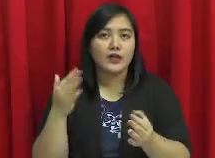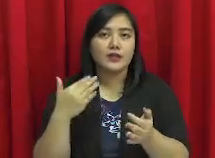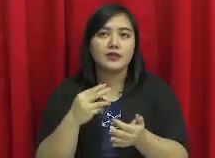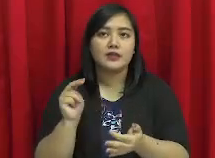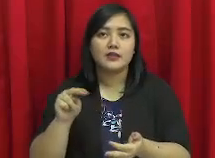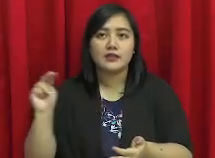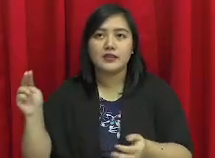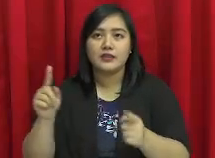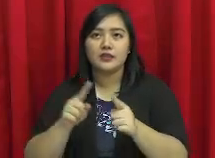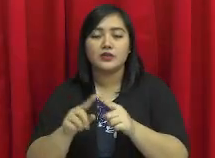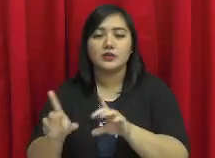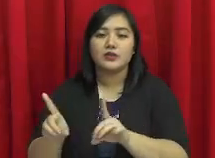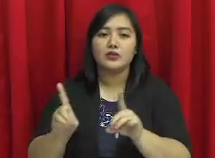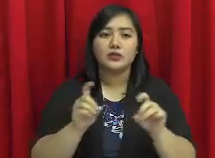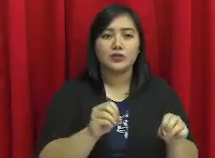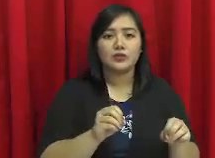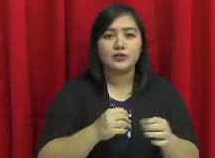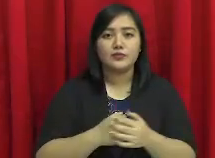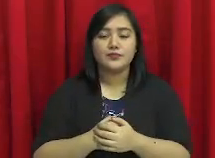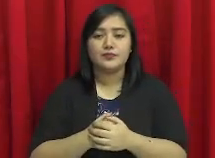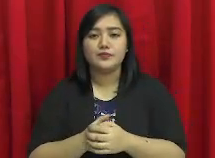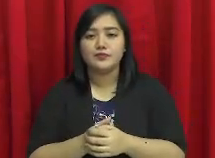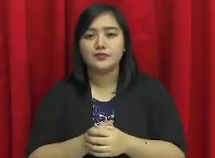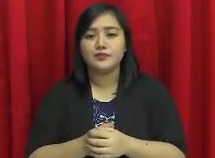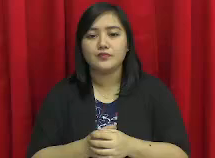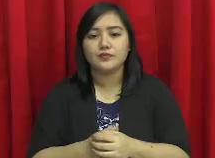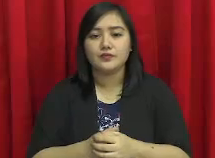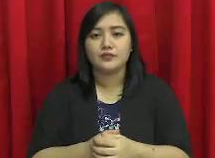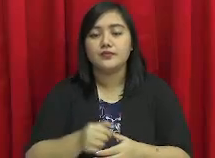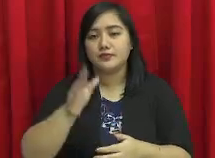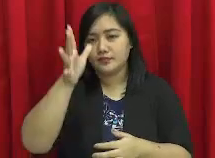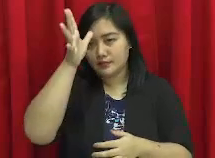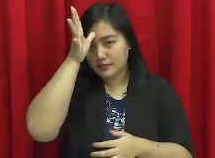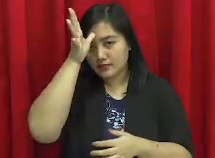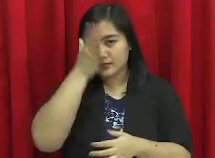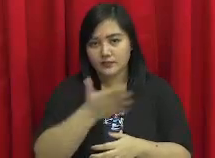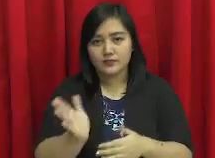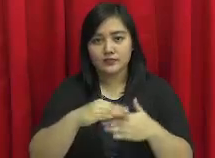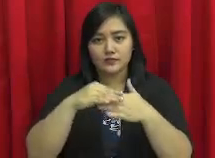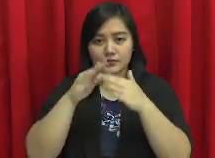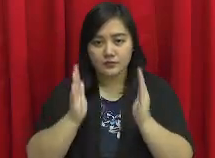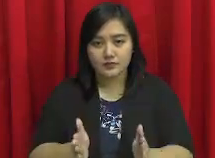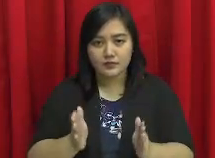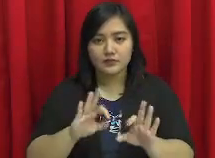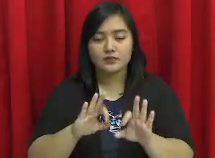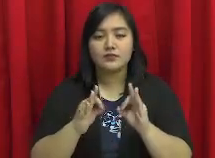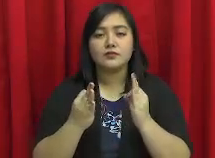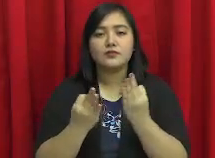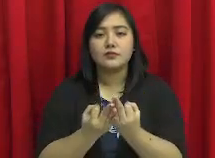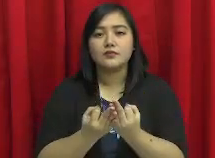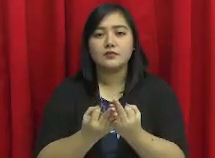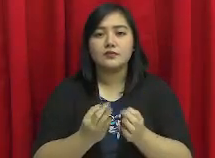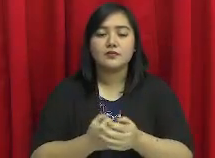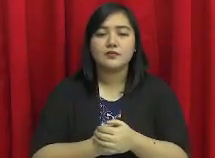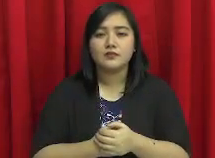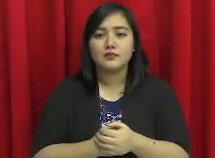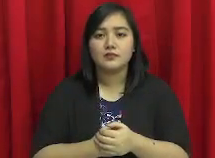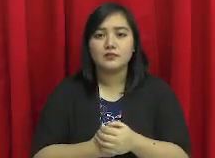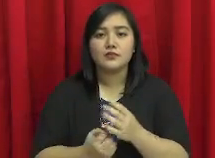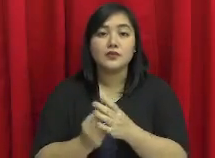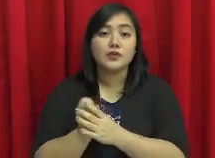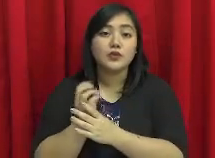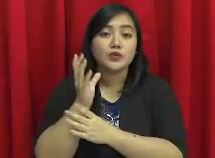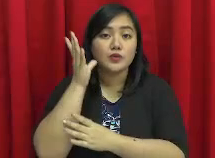this, ano lang kailangan natin gawin? Fathers, leaders of the home, you see, lumago